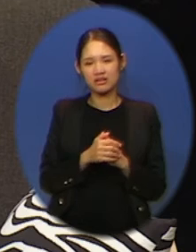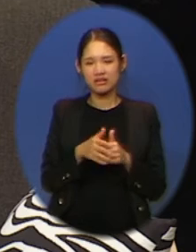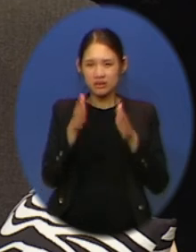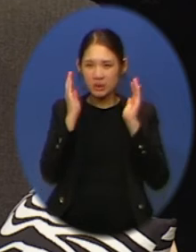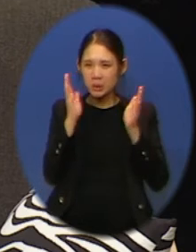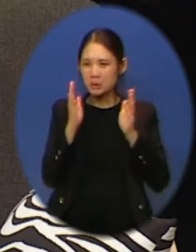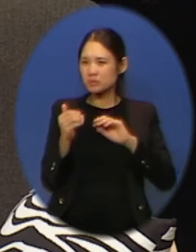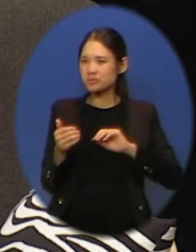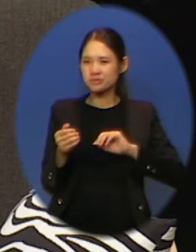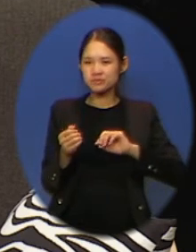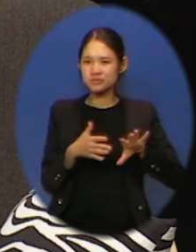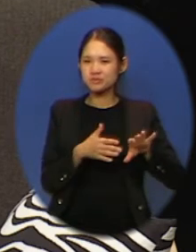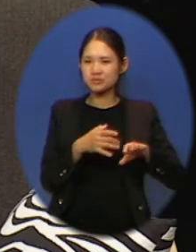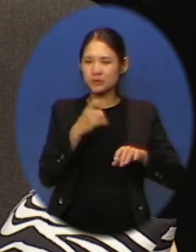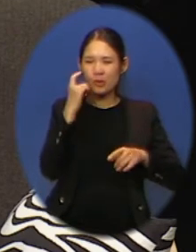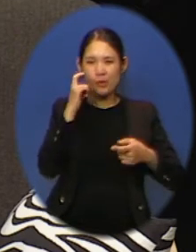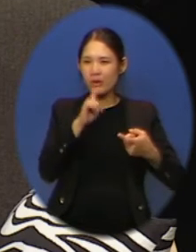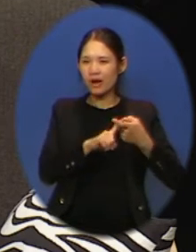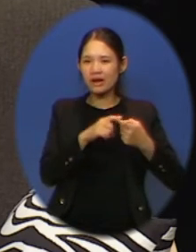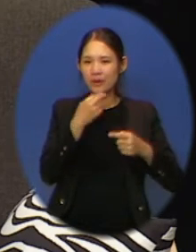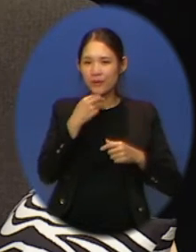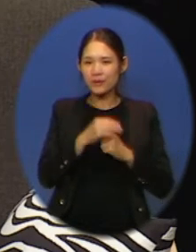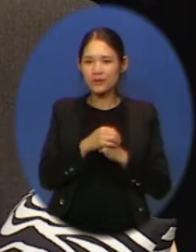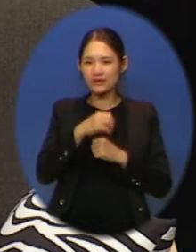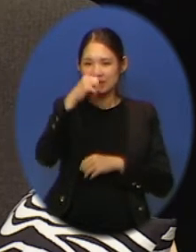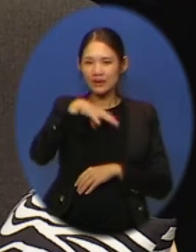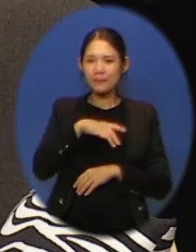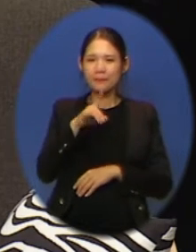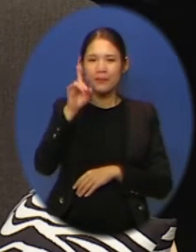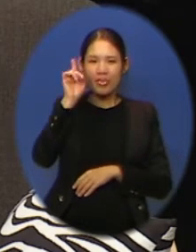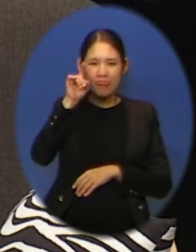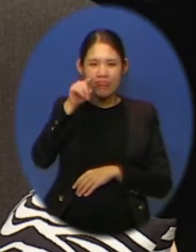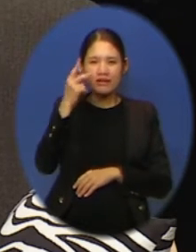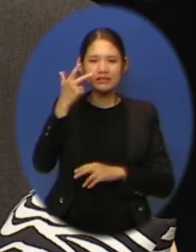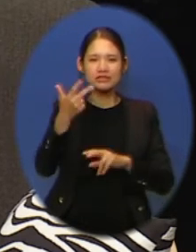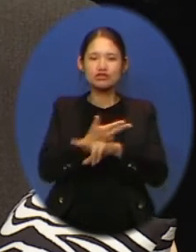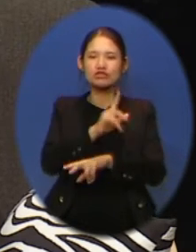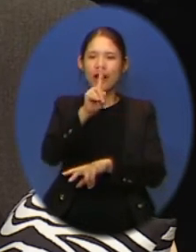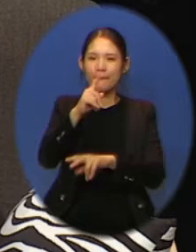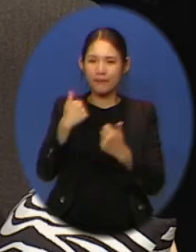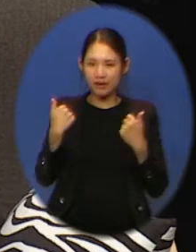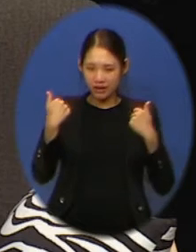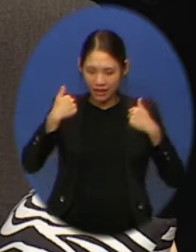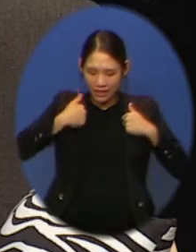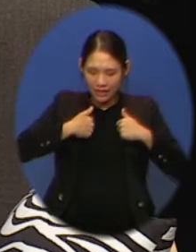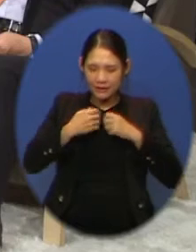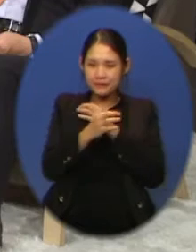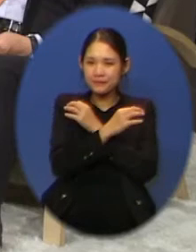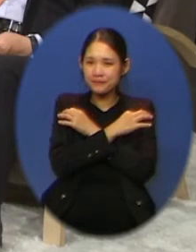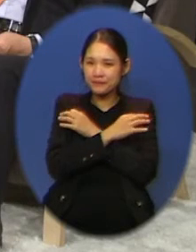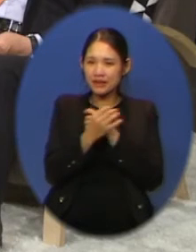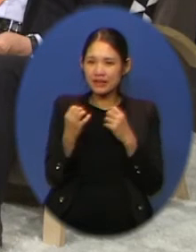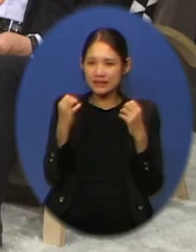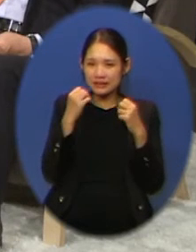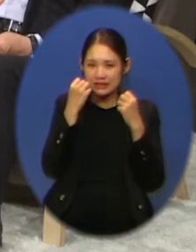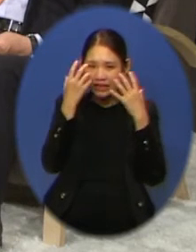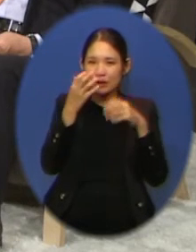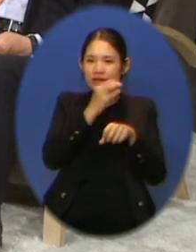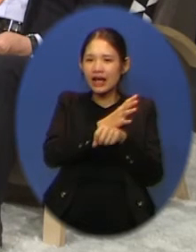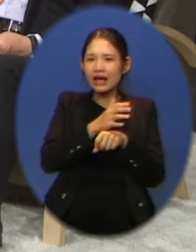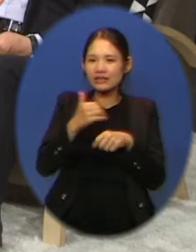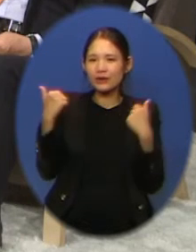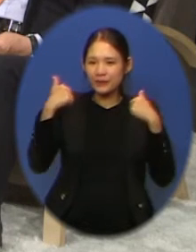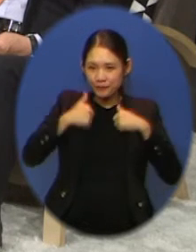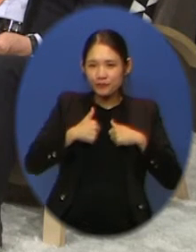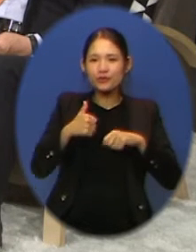공부는 다 때려치고 맨날 옷 새로 일주일에 한 번씩 양복 새로 입고 다방에나 다니고